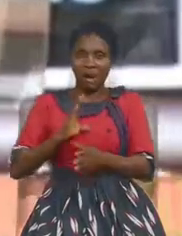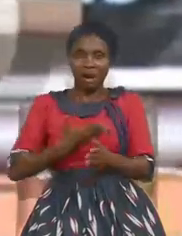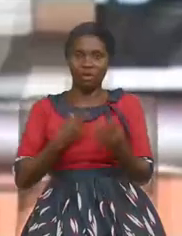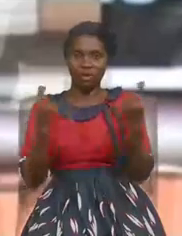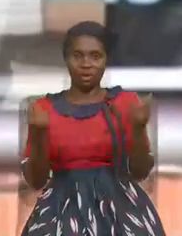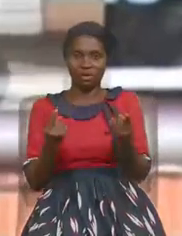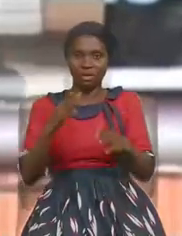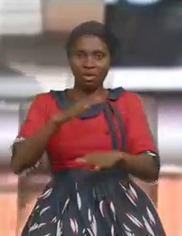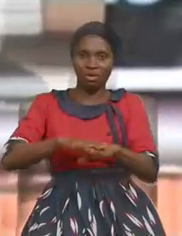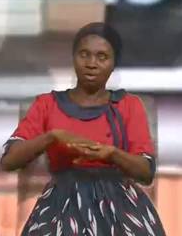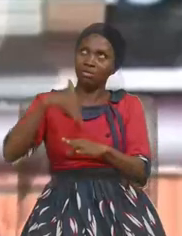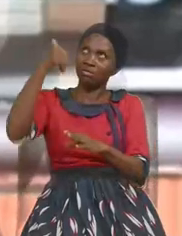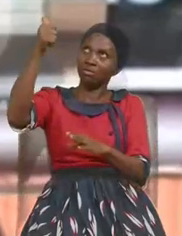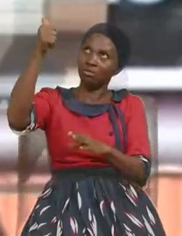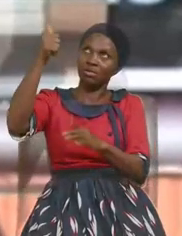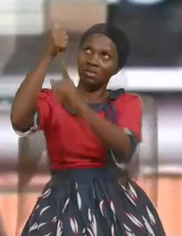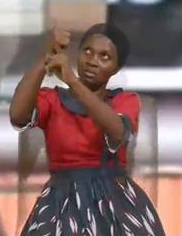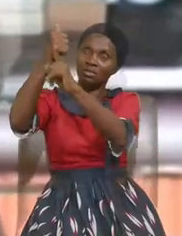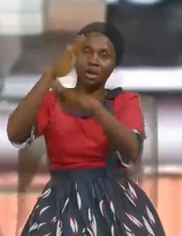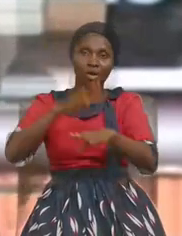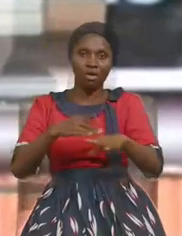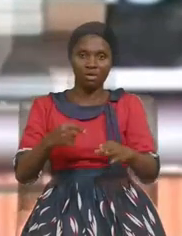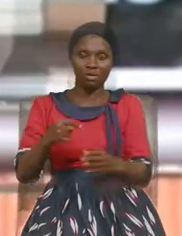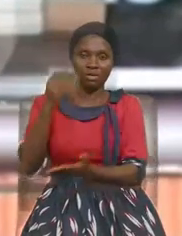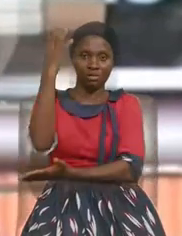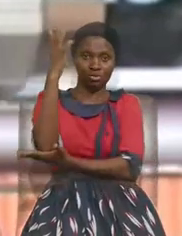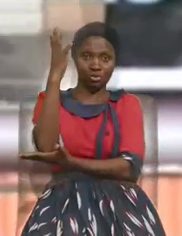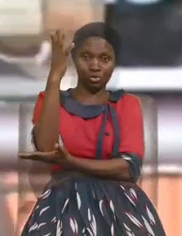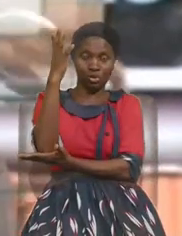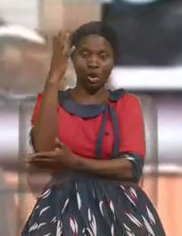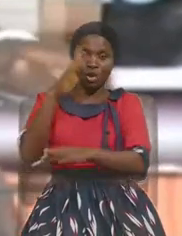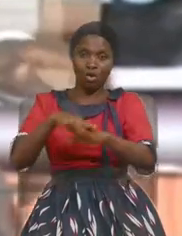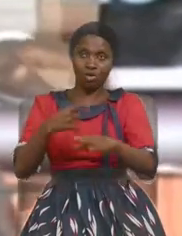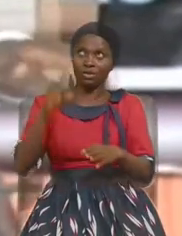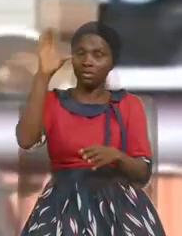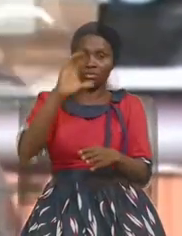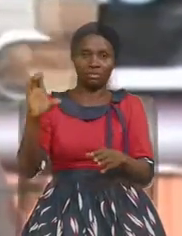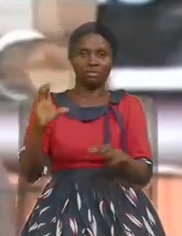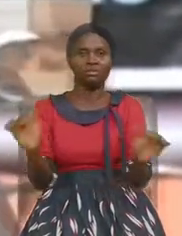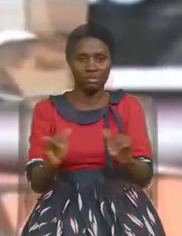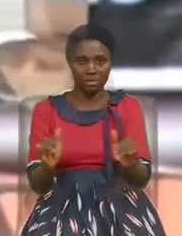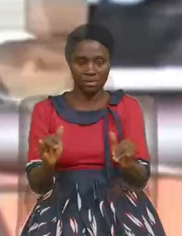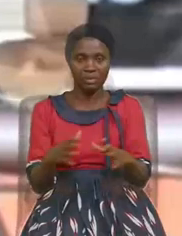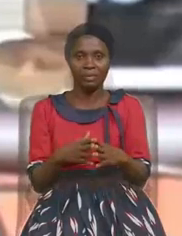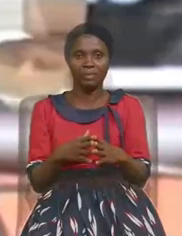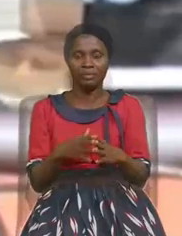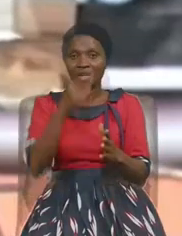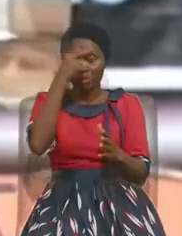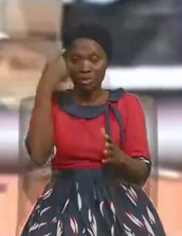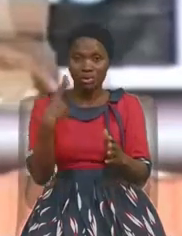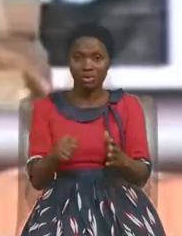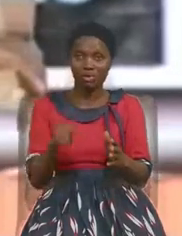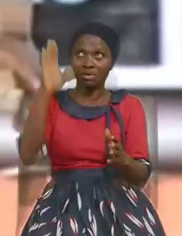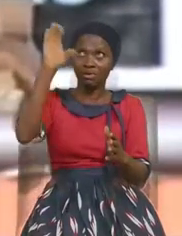en son corps sur le bois. Sur le bois, la croix. La même chose. Parce que la croix était